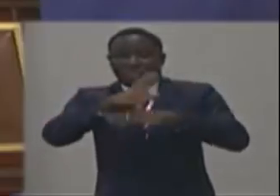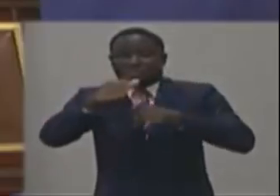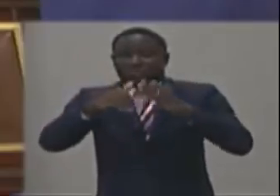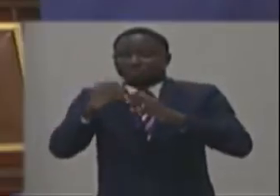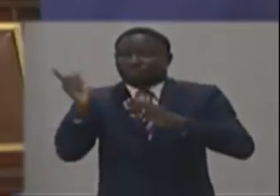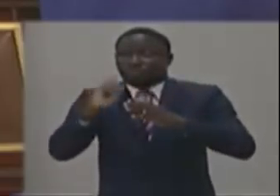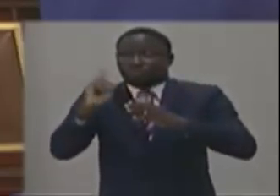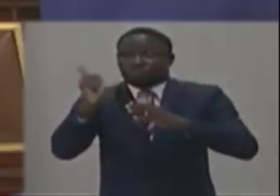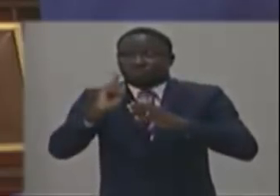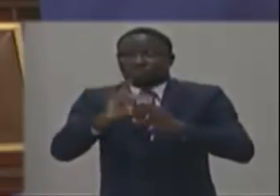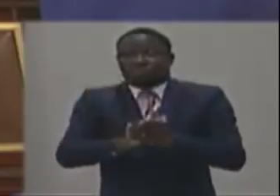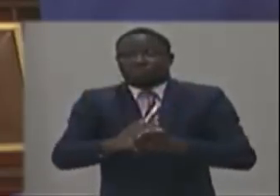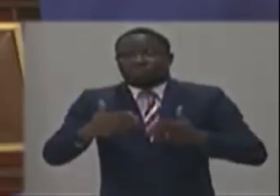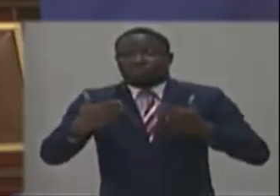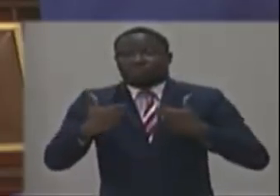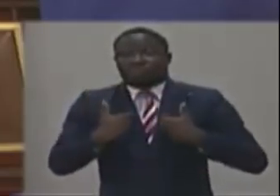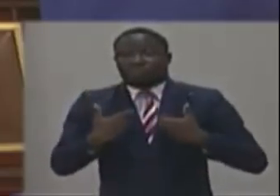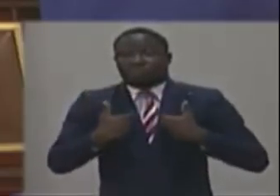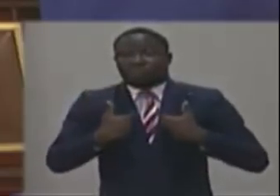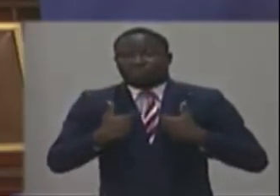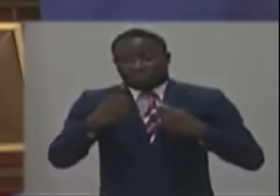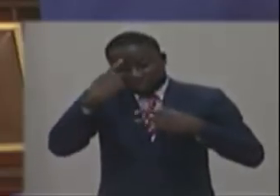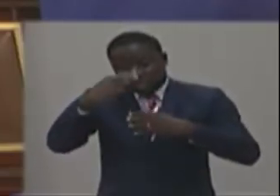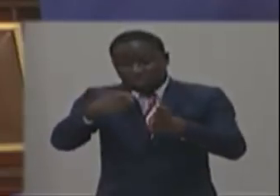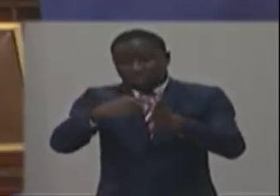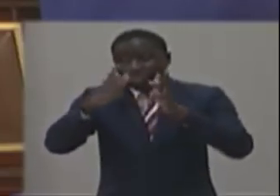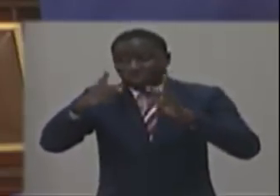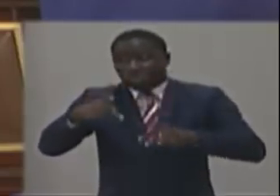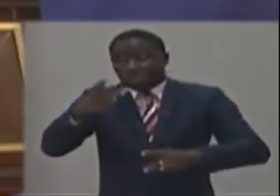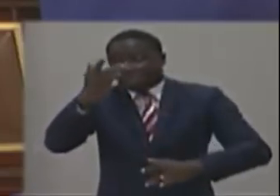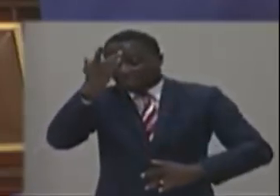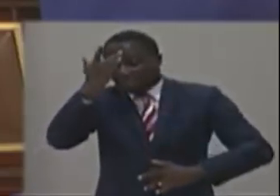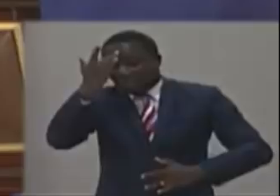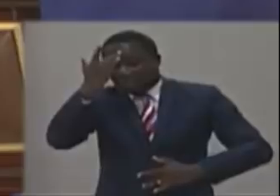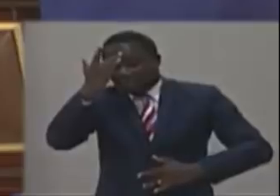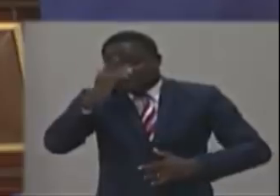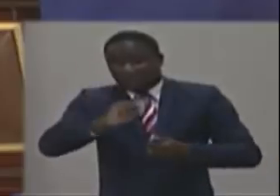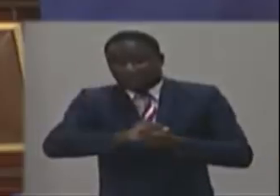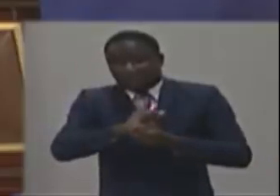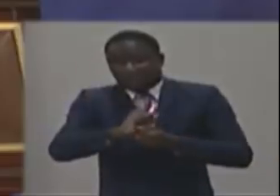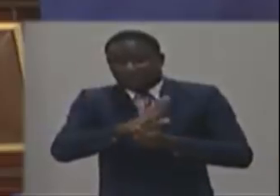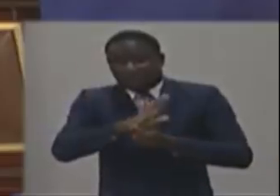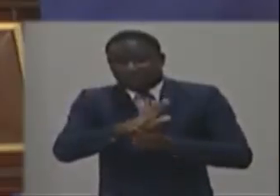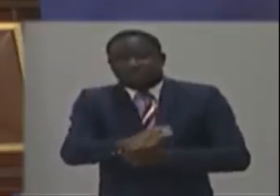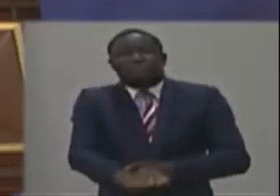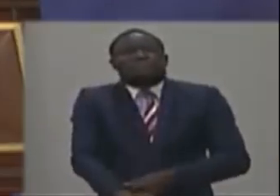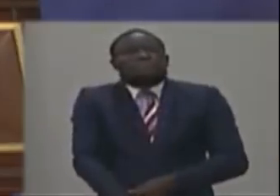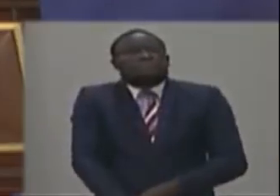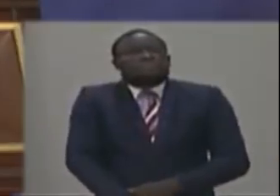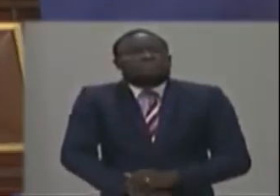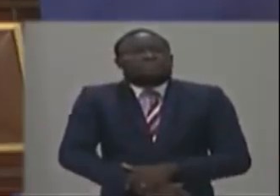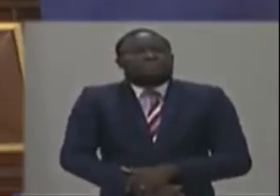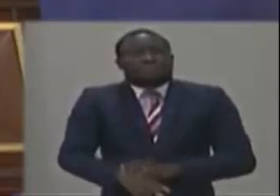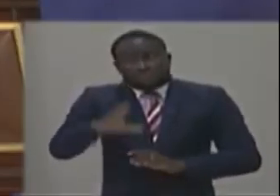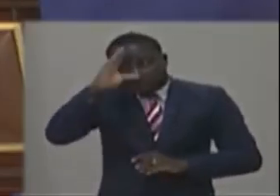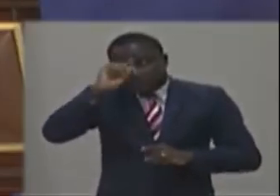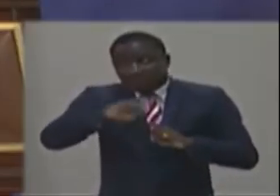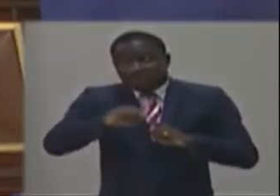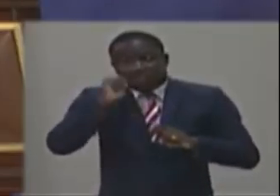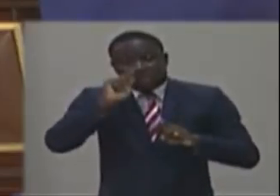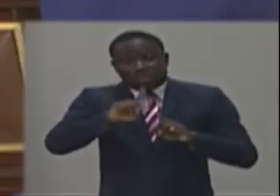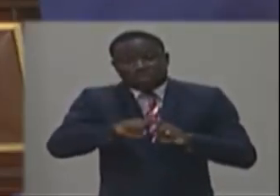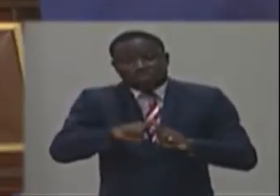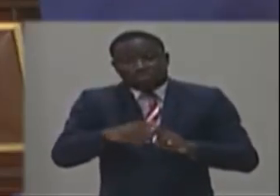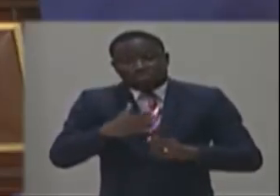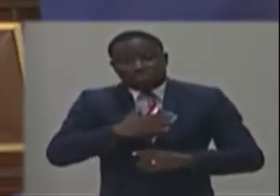tout côté qui gagne pour recevoir monde qui gagne COVID-19 là. Frèm